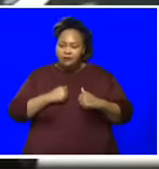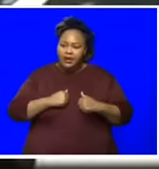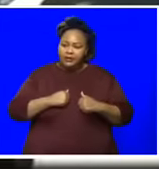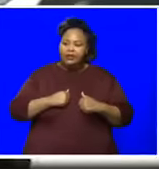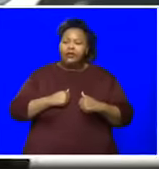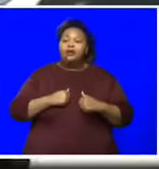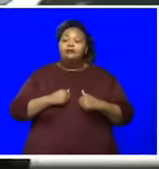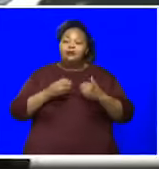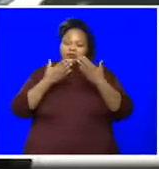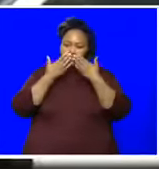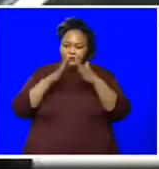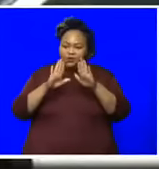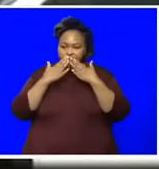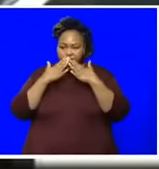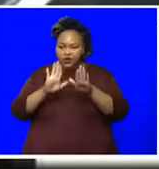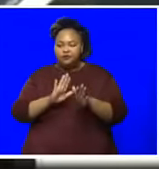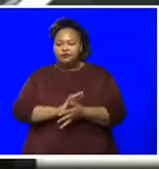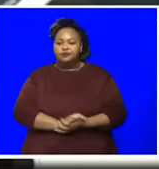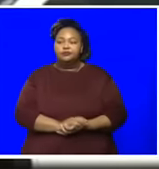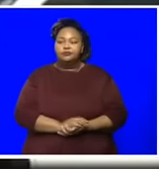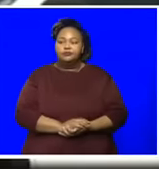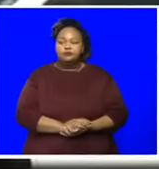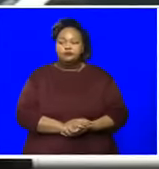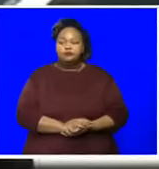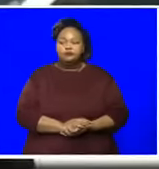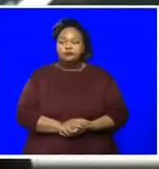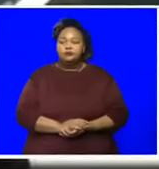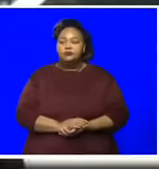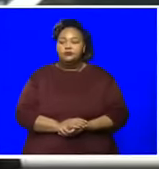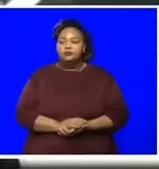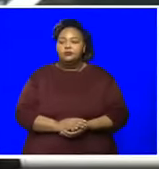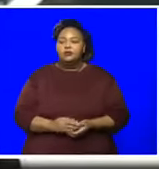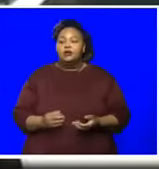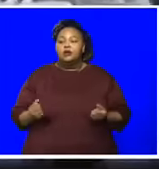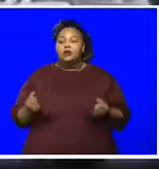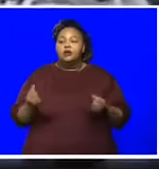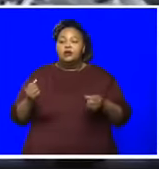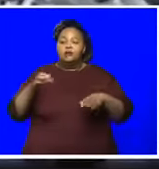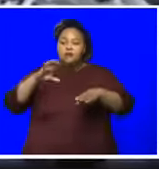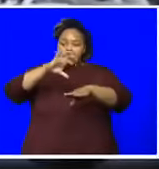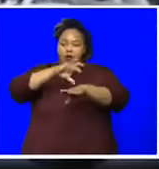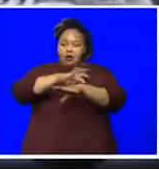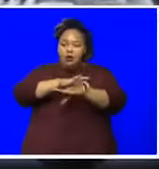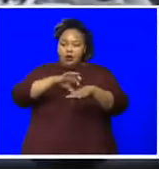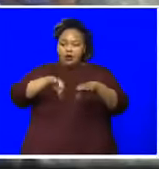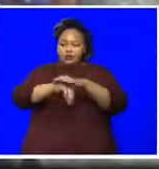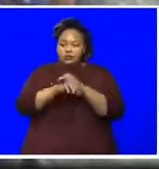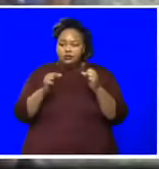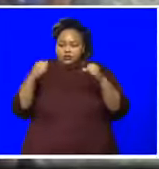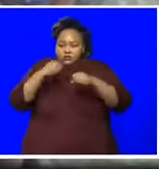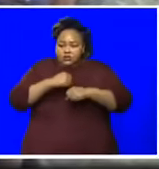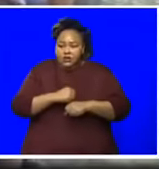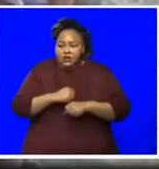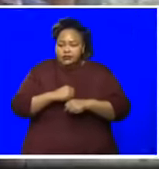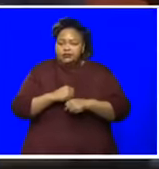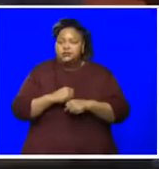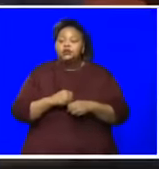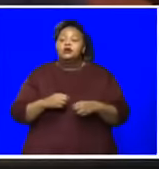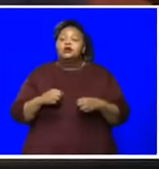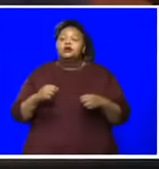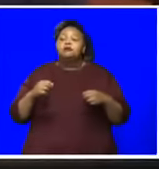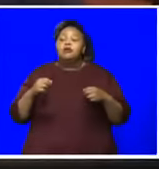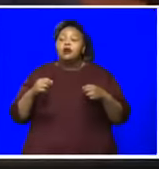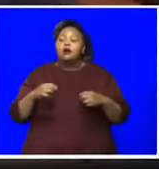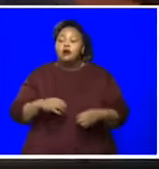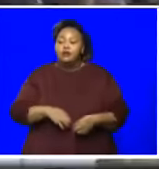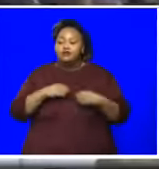ayedingwa konke vele kwabantwana, isicathulo netimpahla, ama-jacket nama-t-shirts. Lilunga lephalamende lenkundla seshiselweni 2